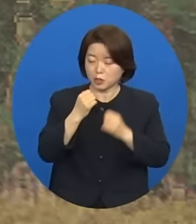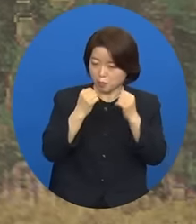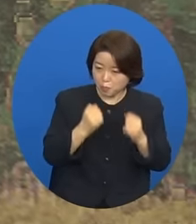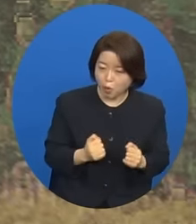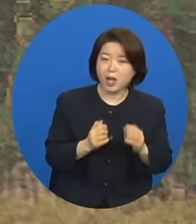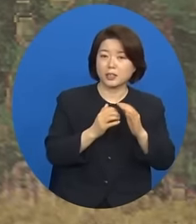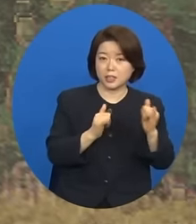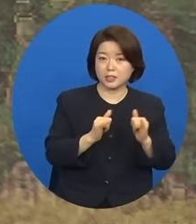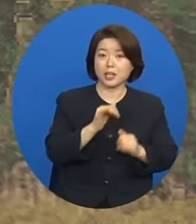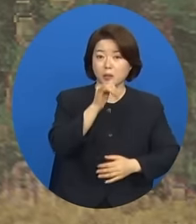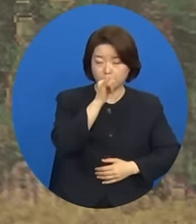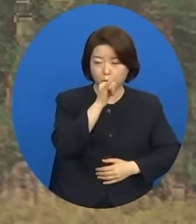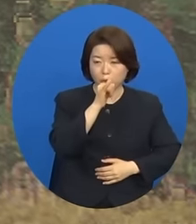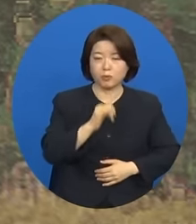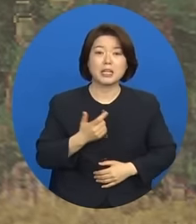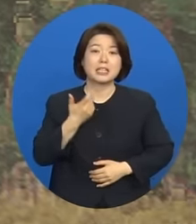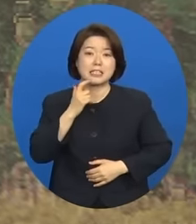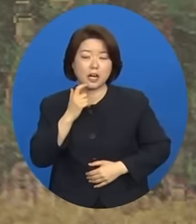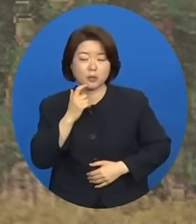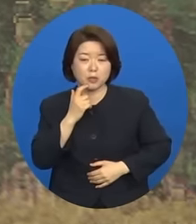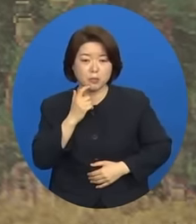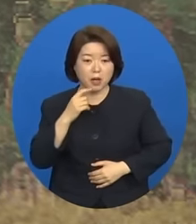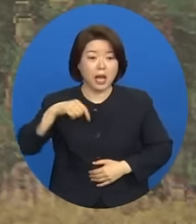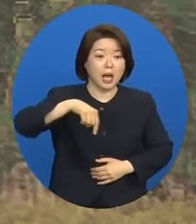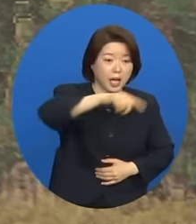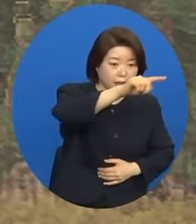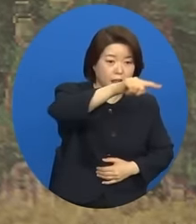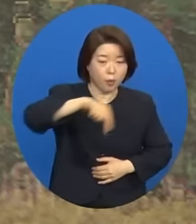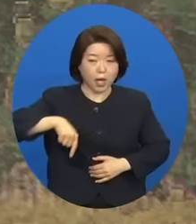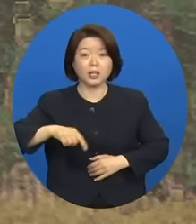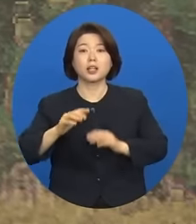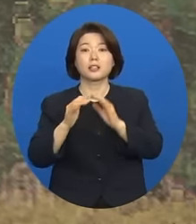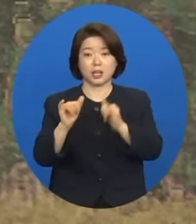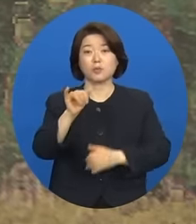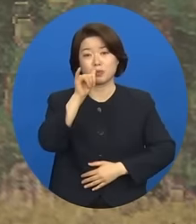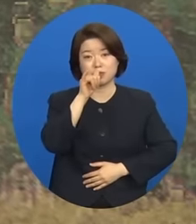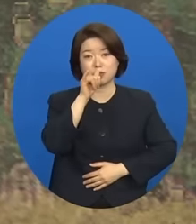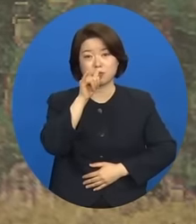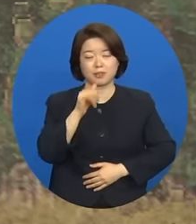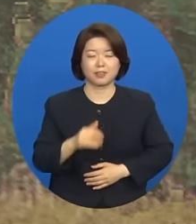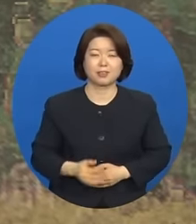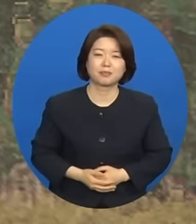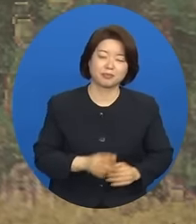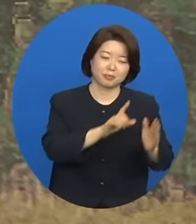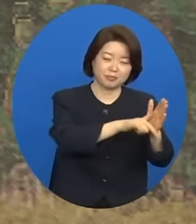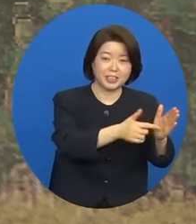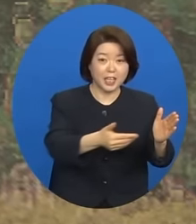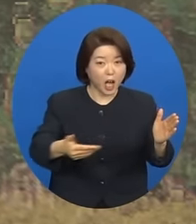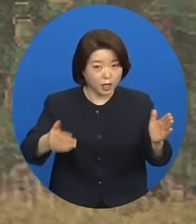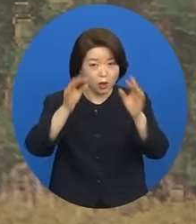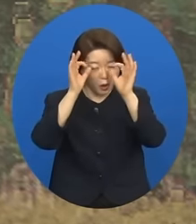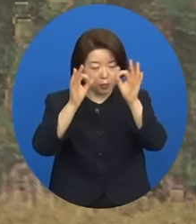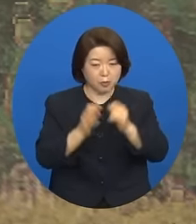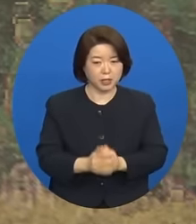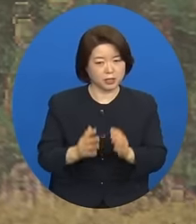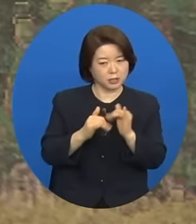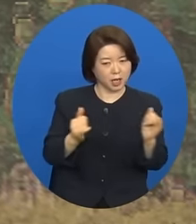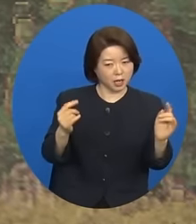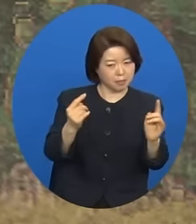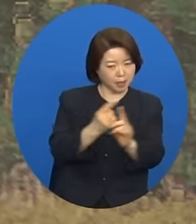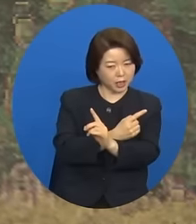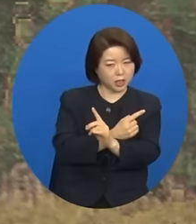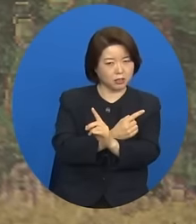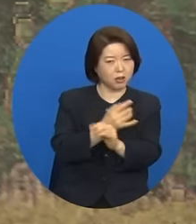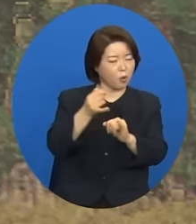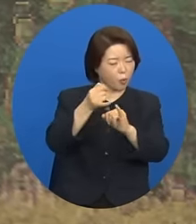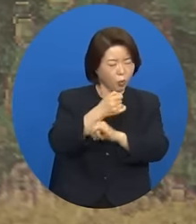밧담 아람이라는 곳을 갔다가 돌아와야 되는 사람도 있습니다. 하지만 여러분 시간이 지난다고 해서 사람이 변하는 건 아니라고 말씀을